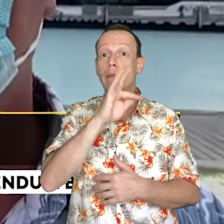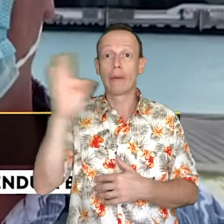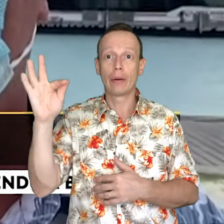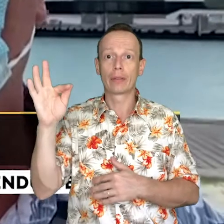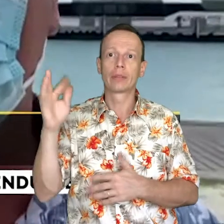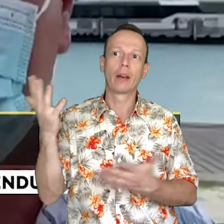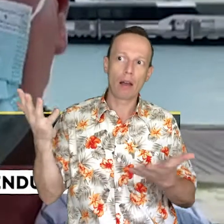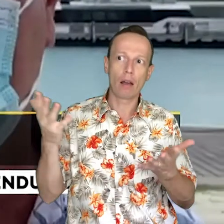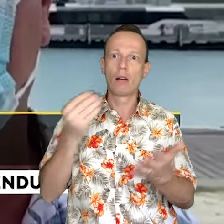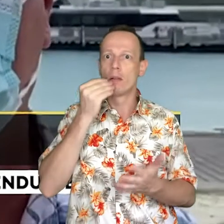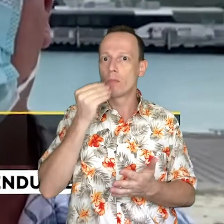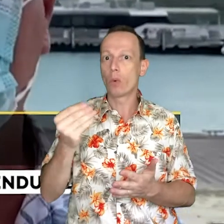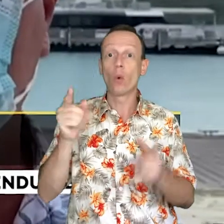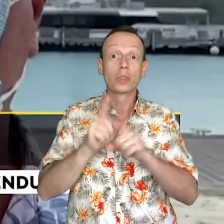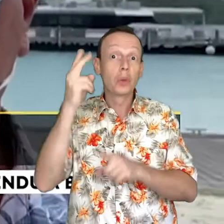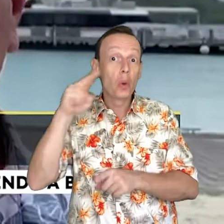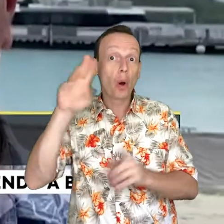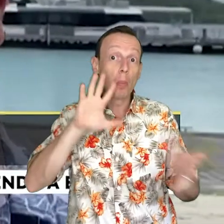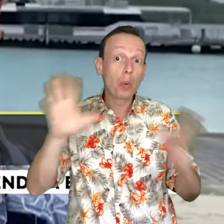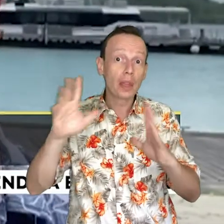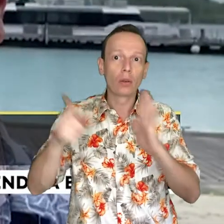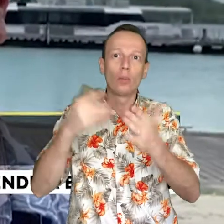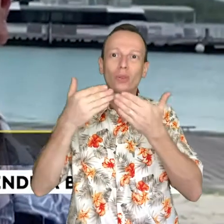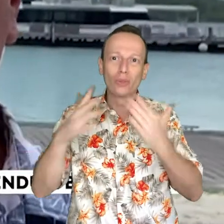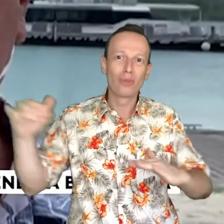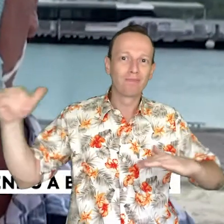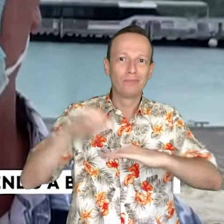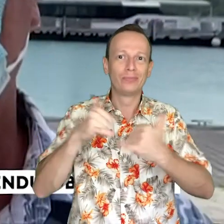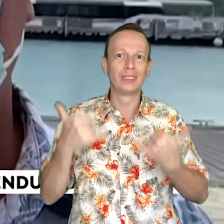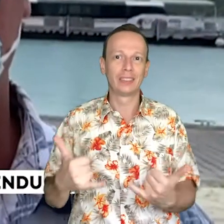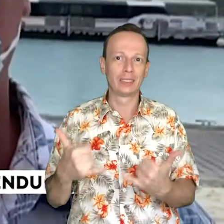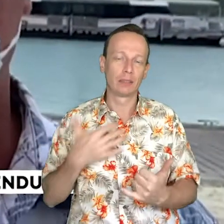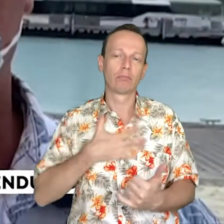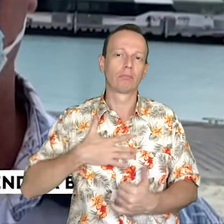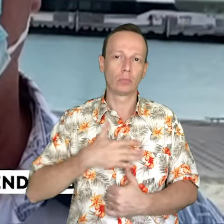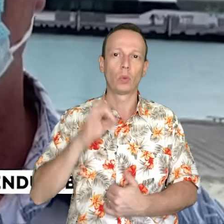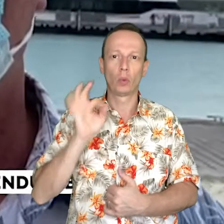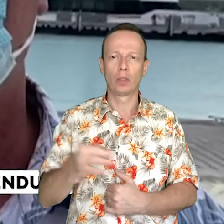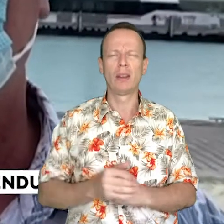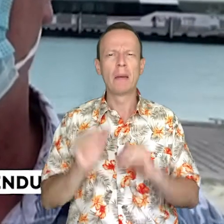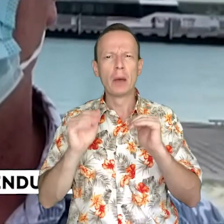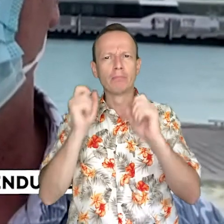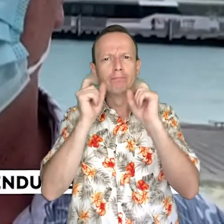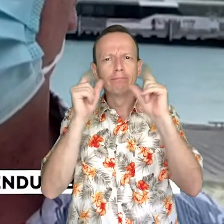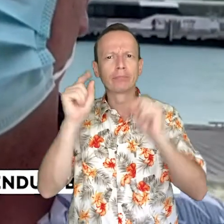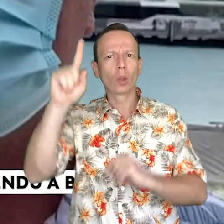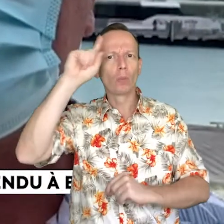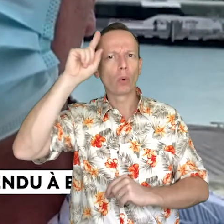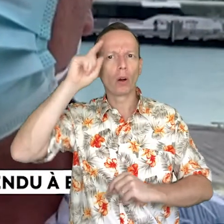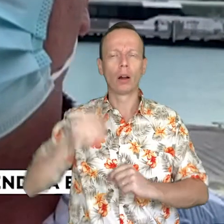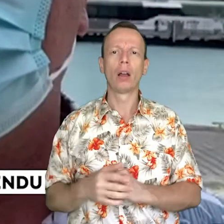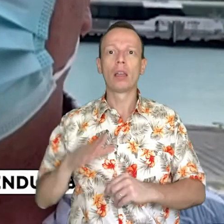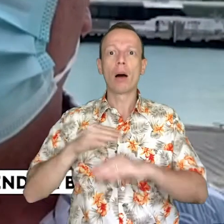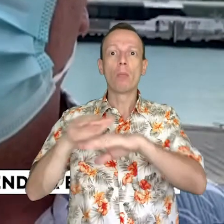marché français et peut-être européen va réouvrir. Là où on est un peu surpris,